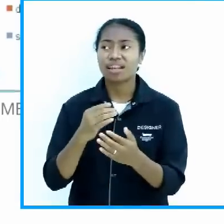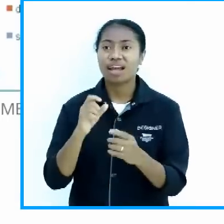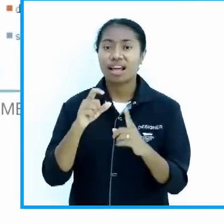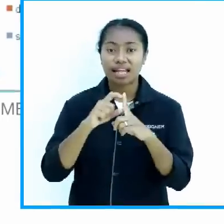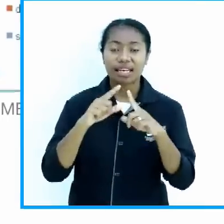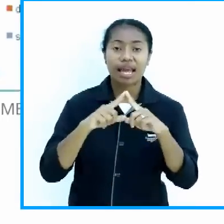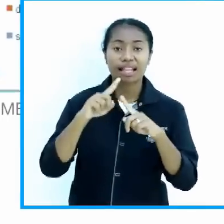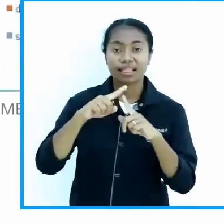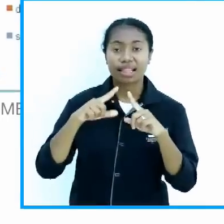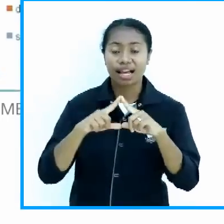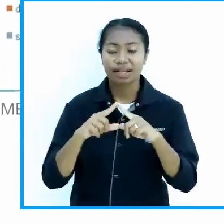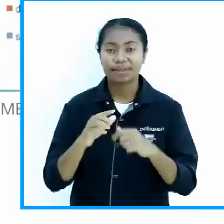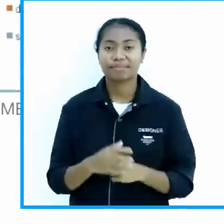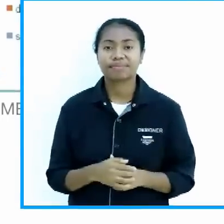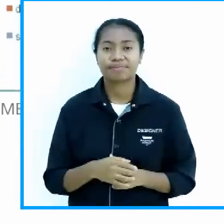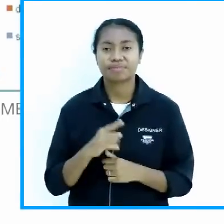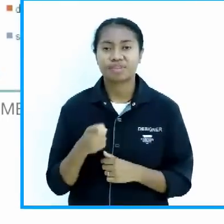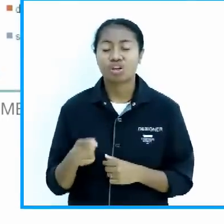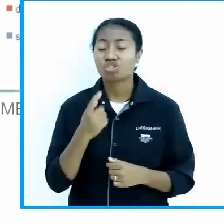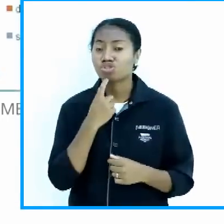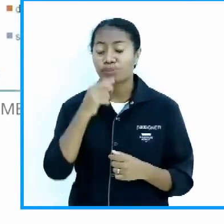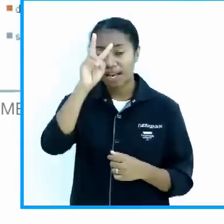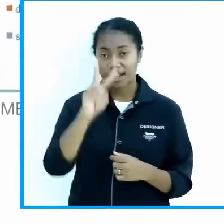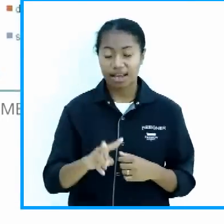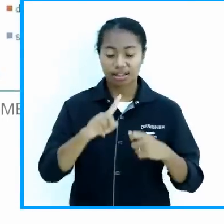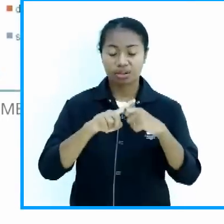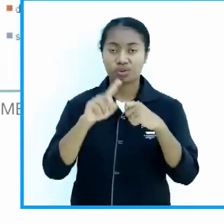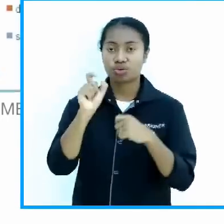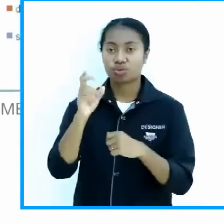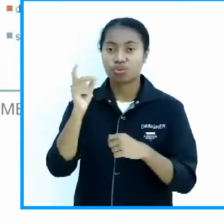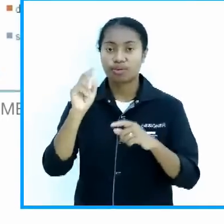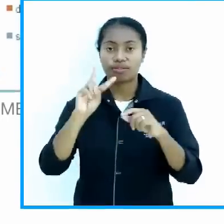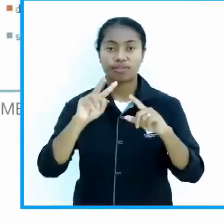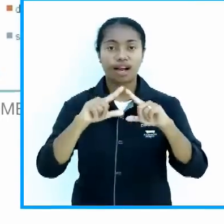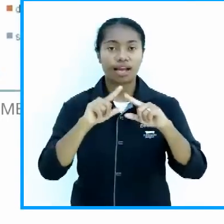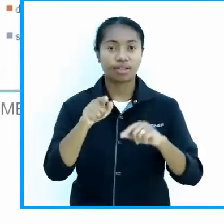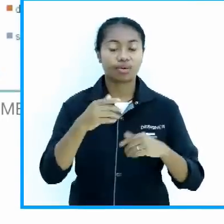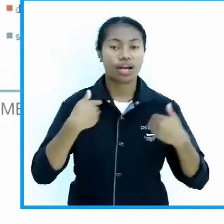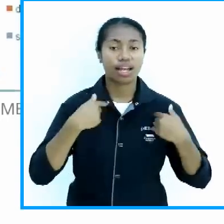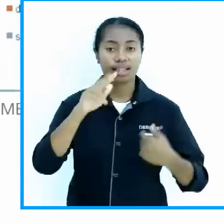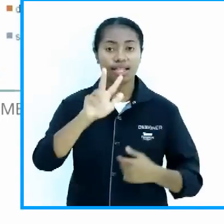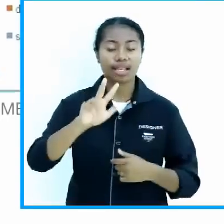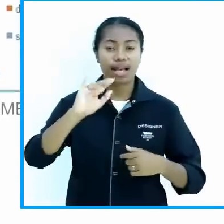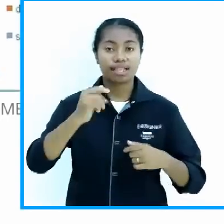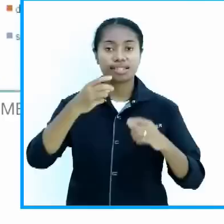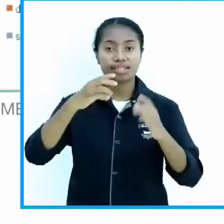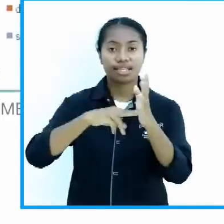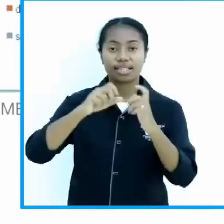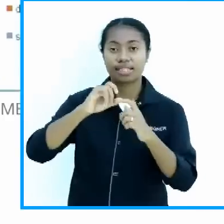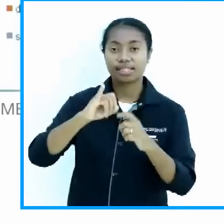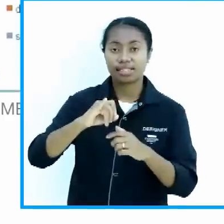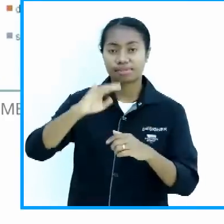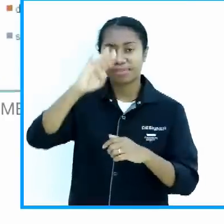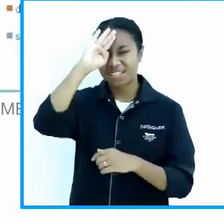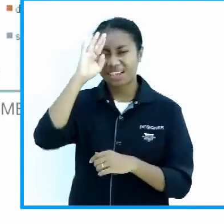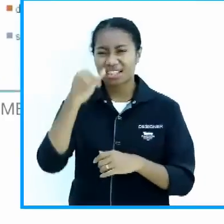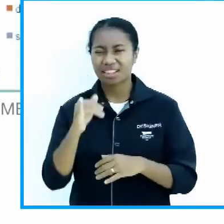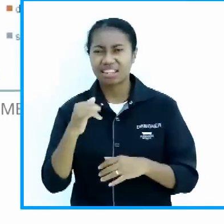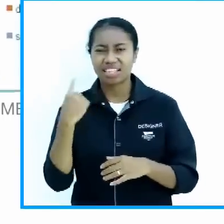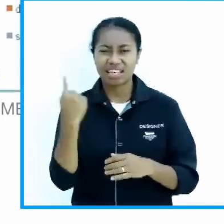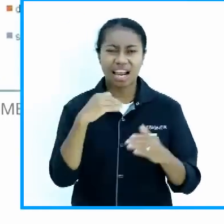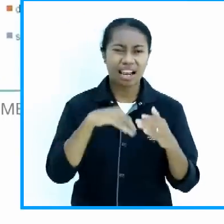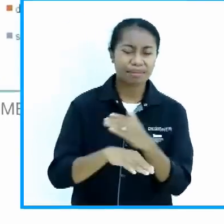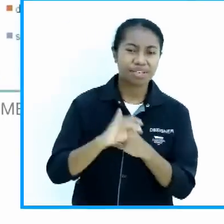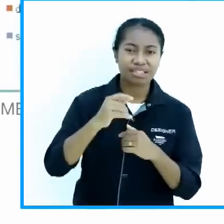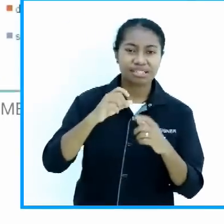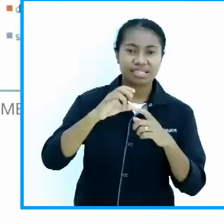ini, lihat kurva itu ada 3 tabel, itu 3 jenis penyakit yang berbeda dalam sejarah. Semuanya